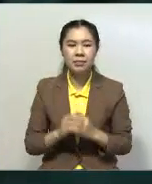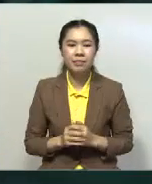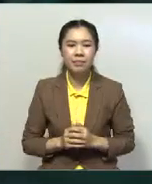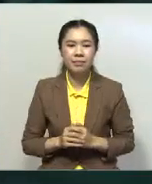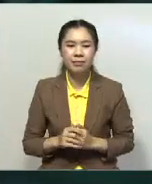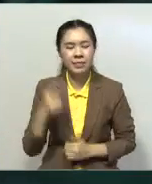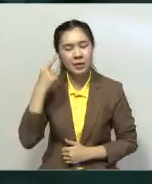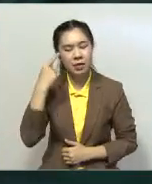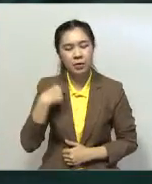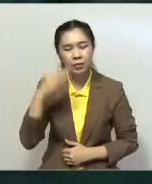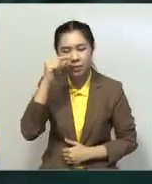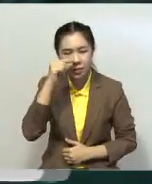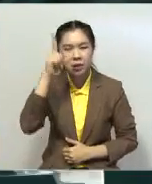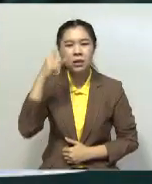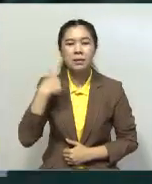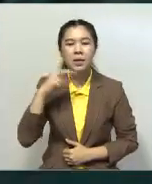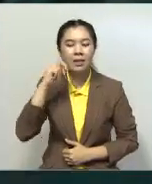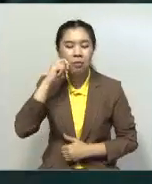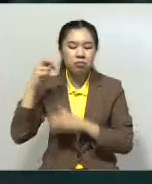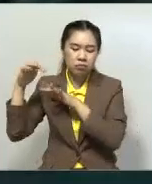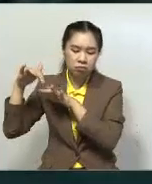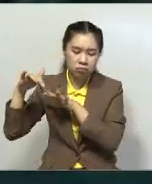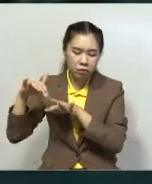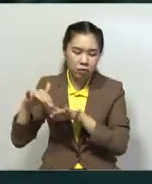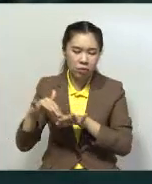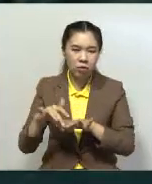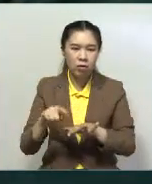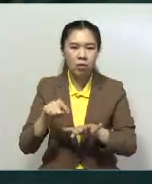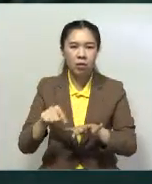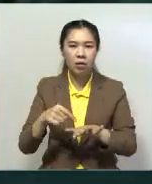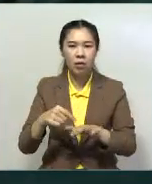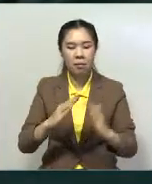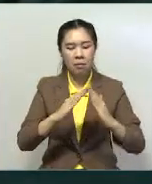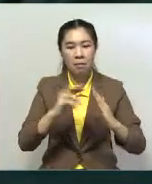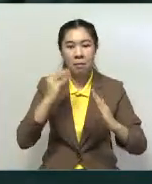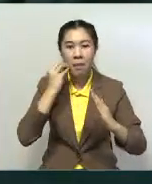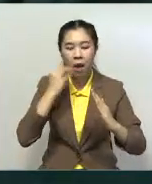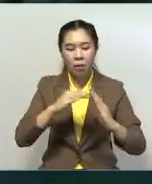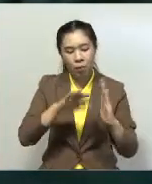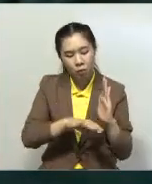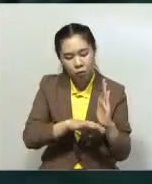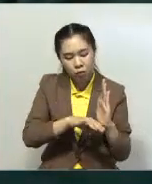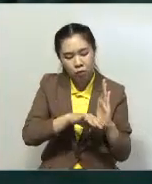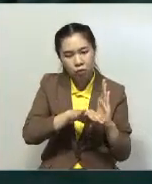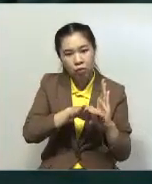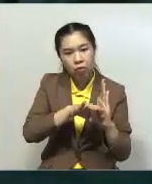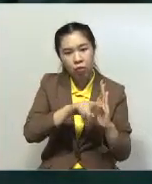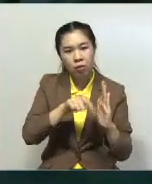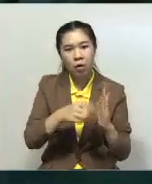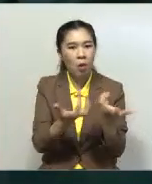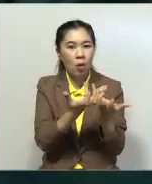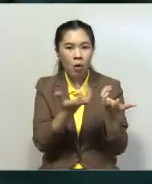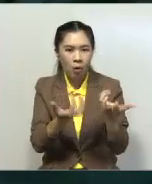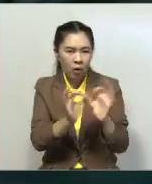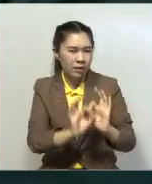อลุกสักพักหนึ่งก็น้ำก็ไหลลงมาครับครึ่งบ้านในบ้านมาครึ่งเรื่อยทีนี้ก็เก็บข้าว